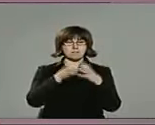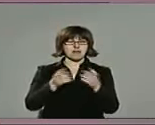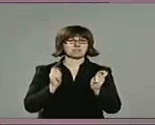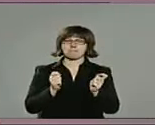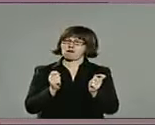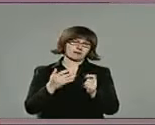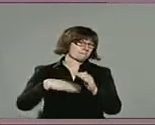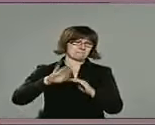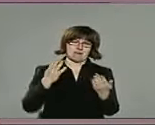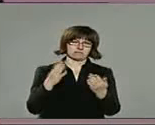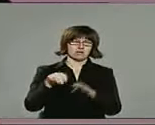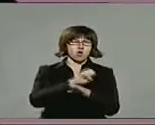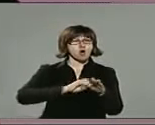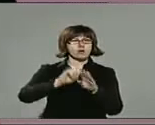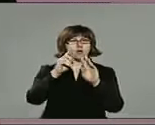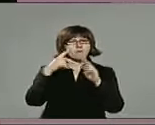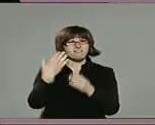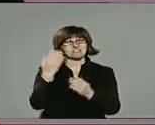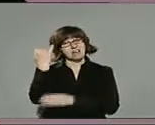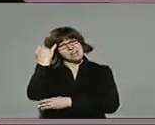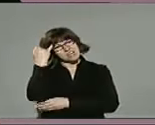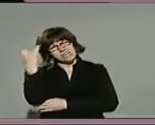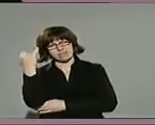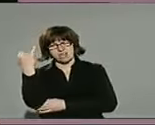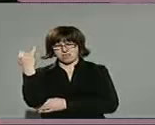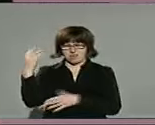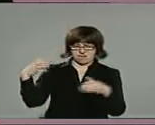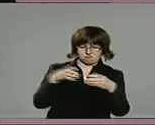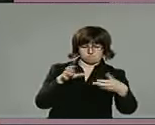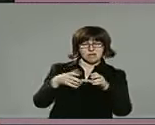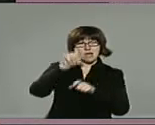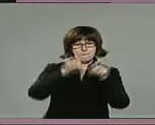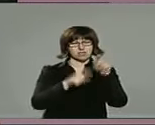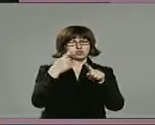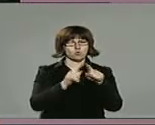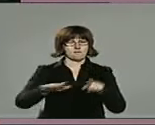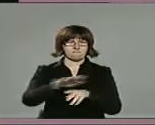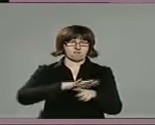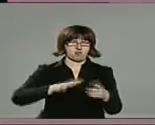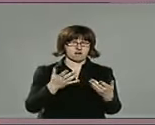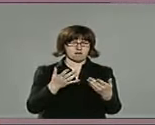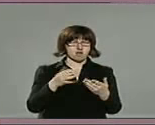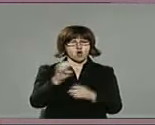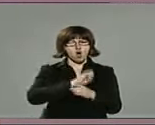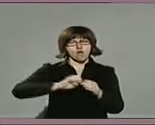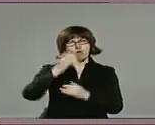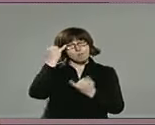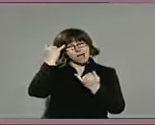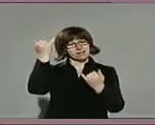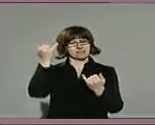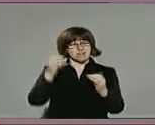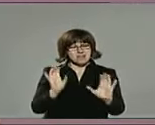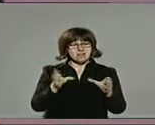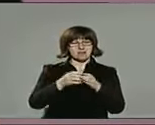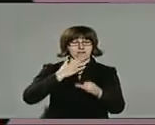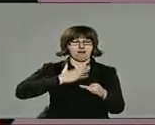Markt. Europa ist vor allem eine Idee vom Zusammenleben der Menschen und der Völker. Die europäische Idee stellt das